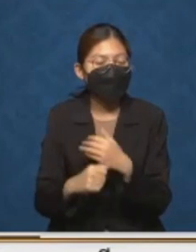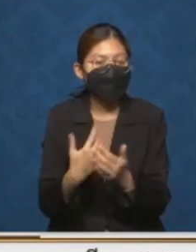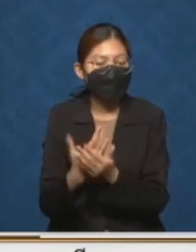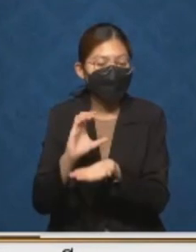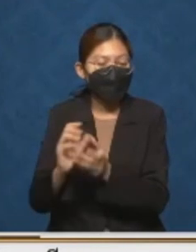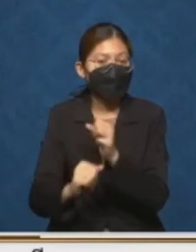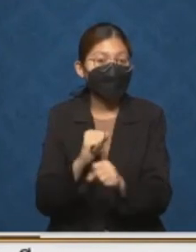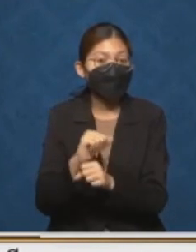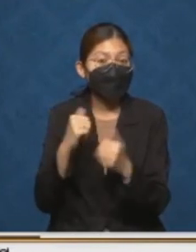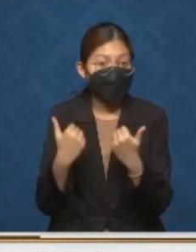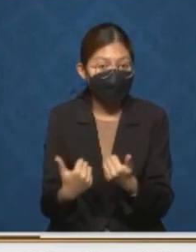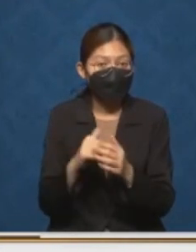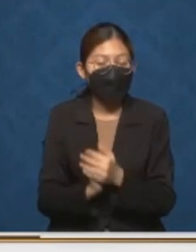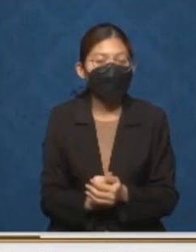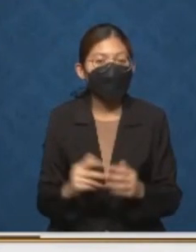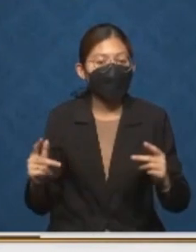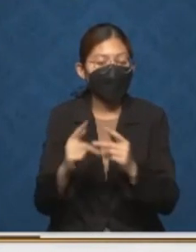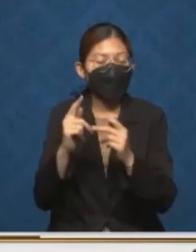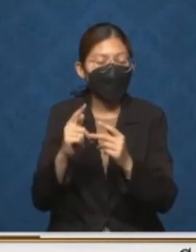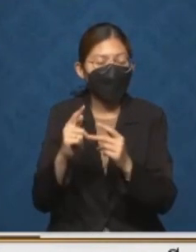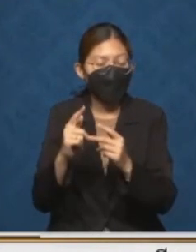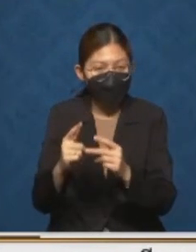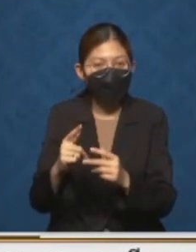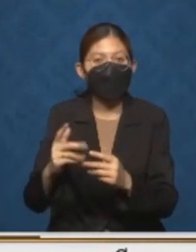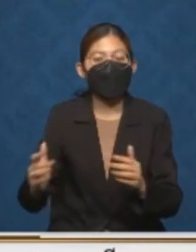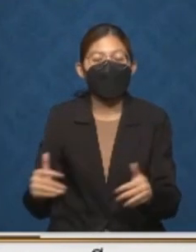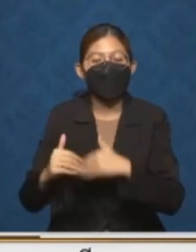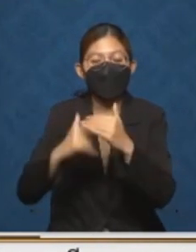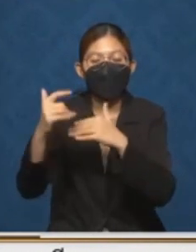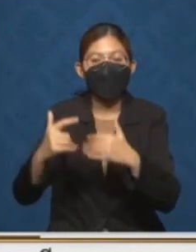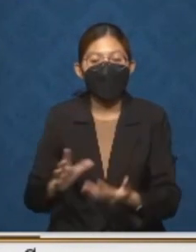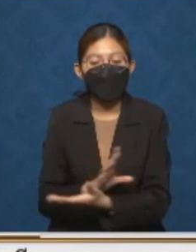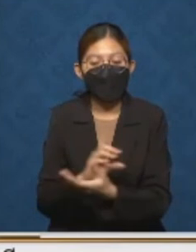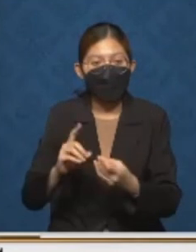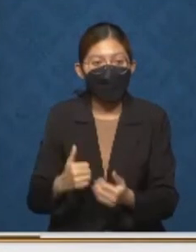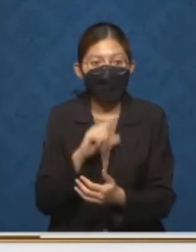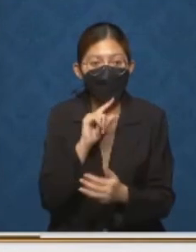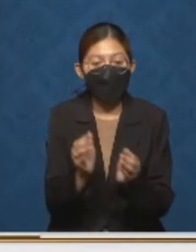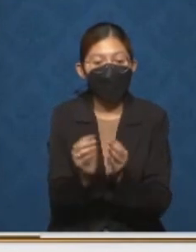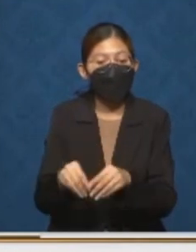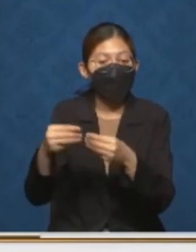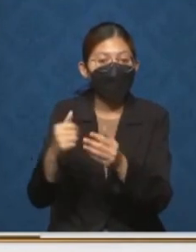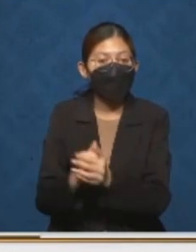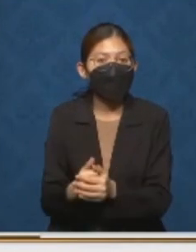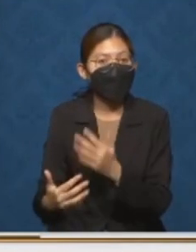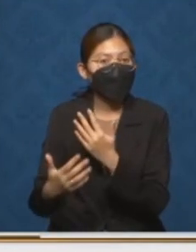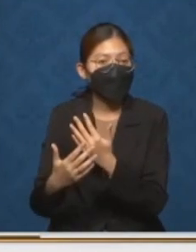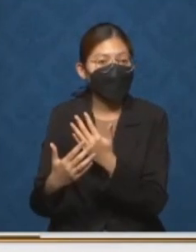หน่วยงานกระส่งพัฒนาสังคมถ้าผมให้คะแนนโยจรายของทรัพท์ ถ้ายตารางเธอปทานครั